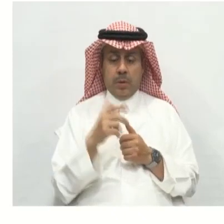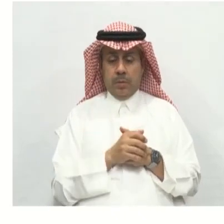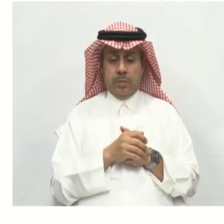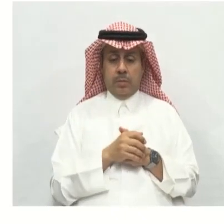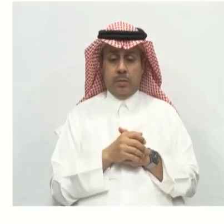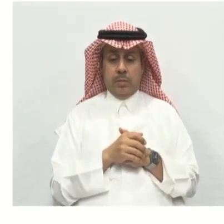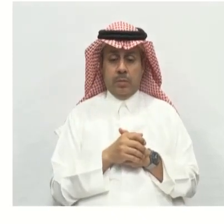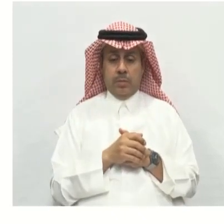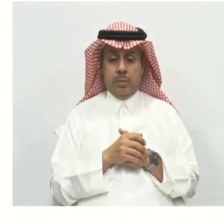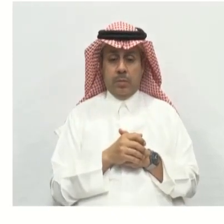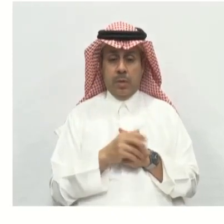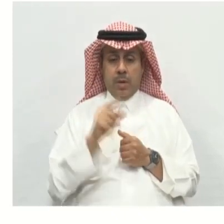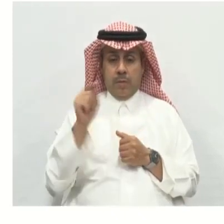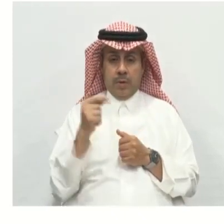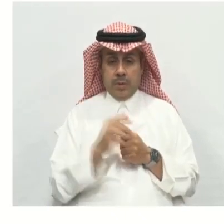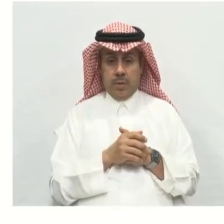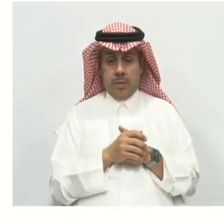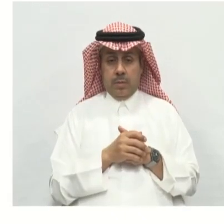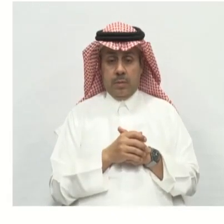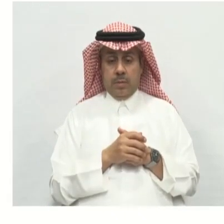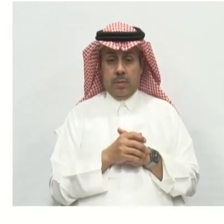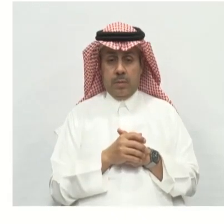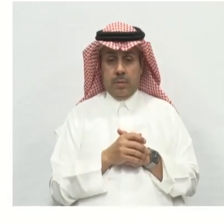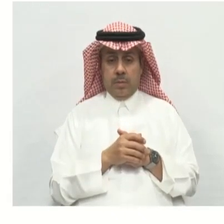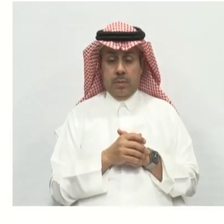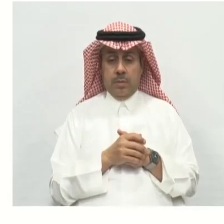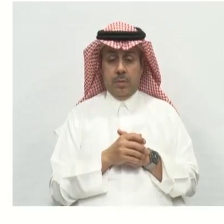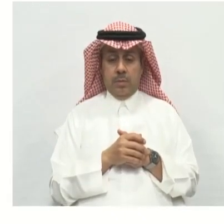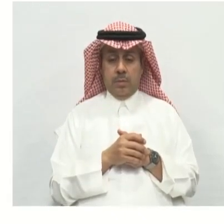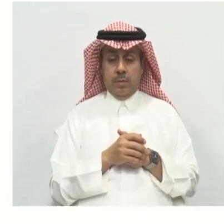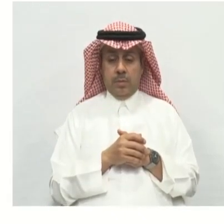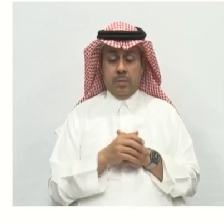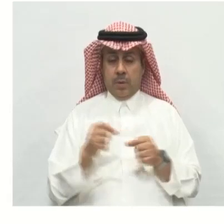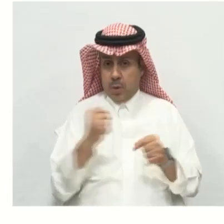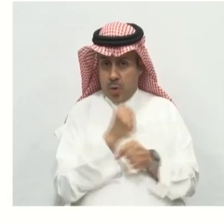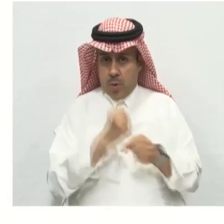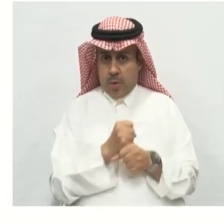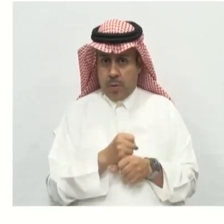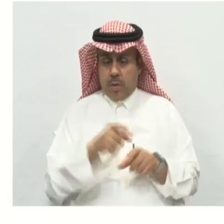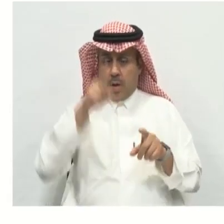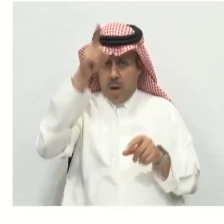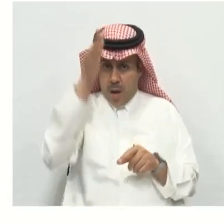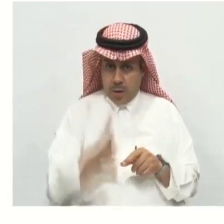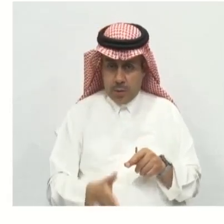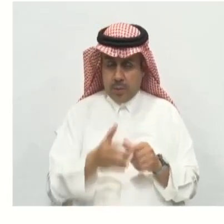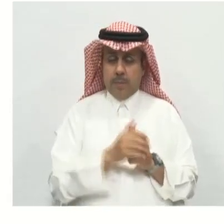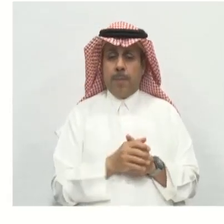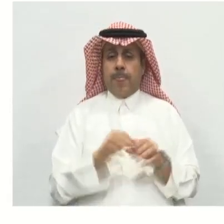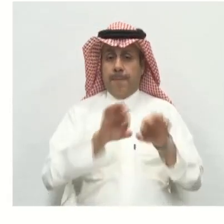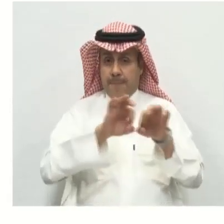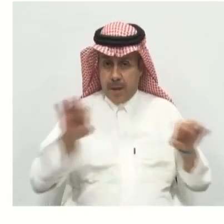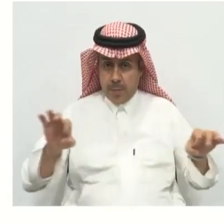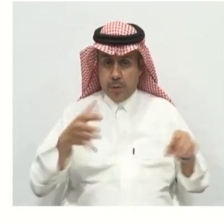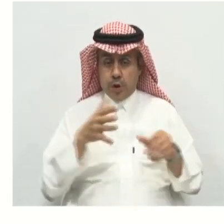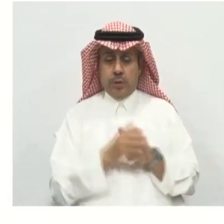88 فص 88 مع 88 بال يحقق خط الانابيب الجديد تحدثنا عن